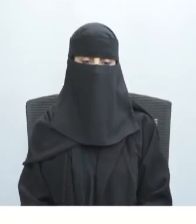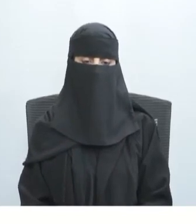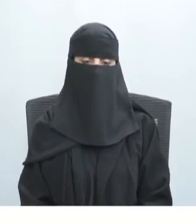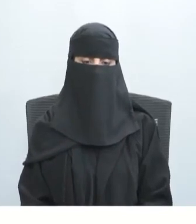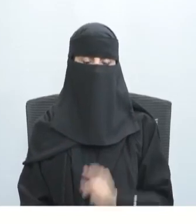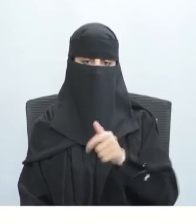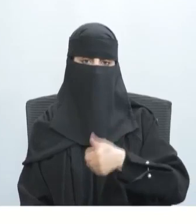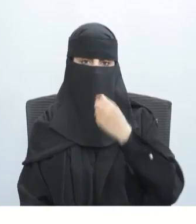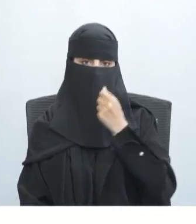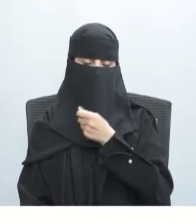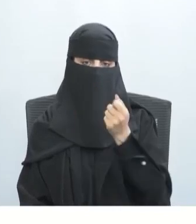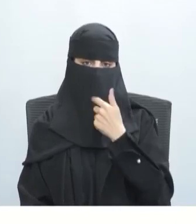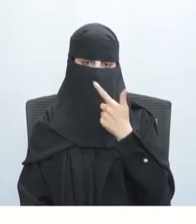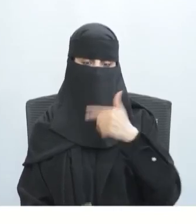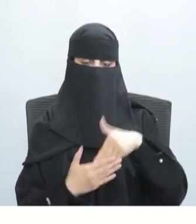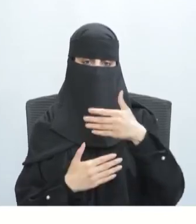بعائد